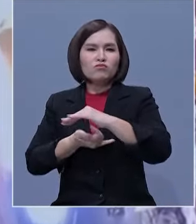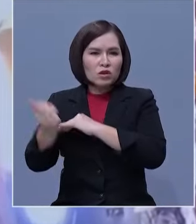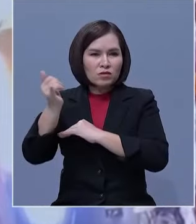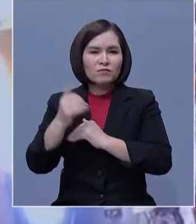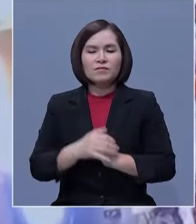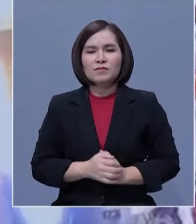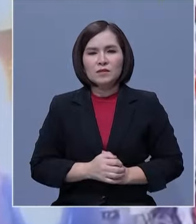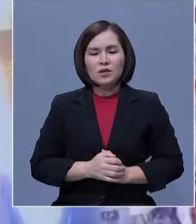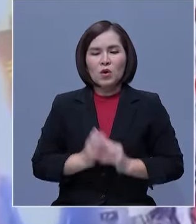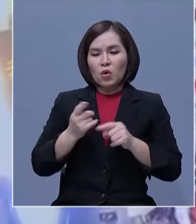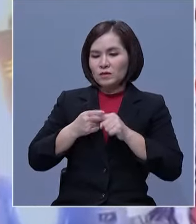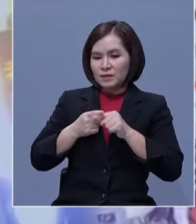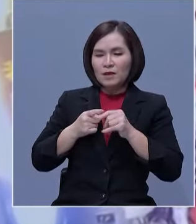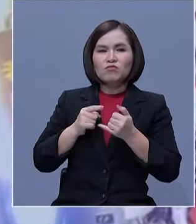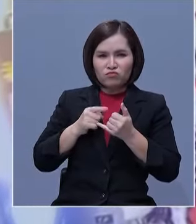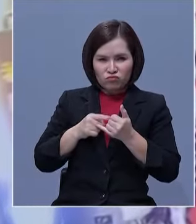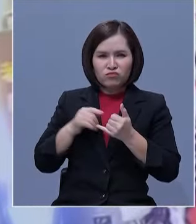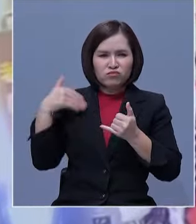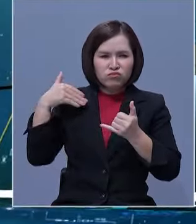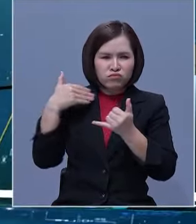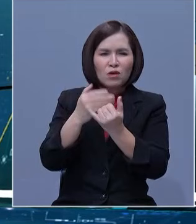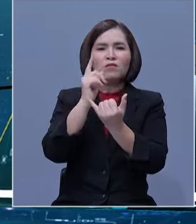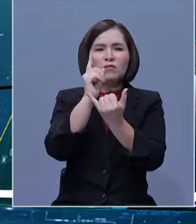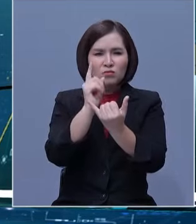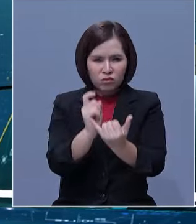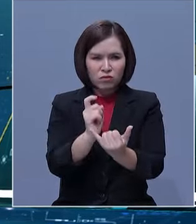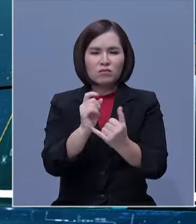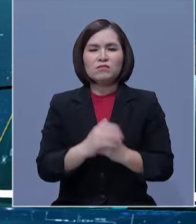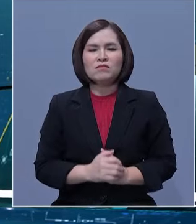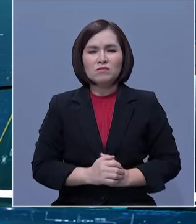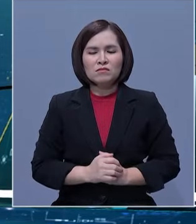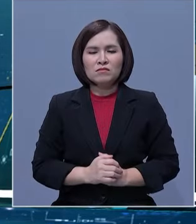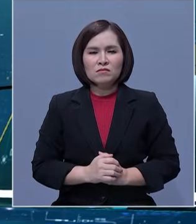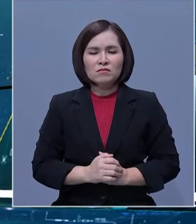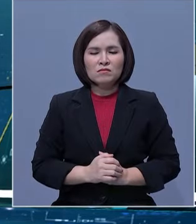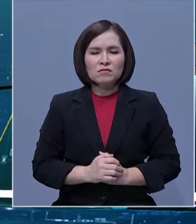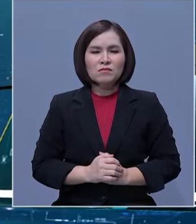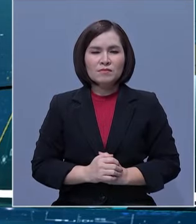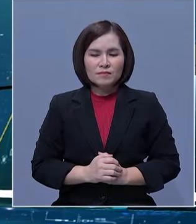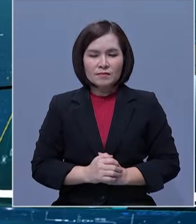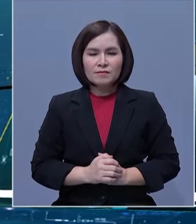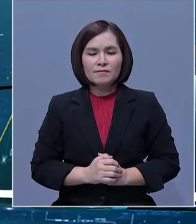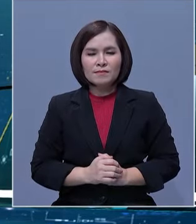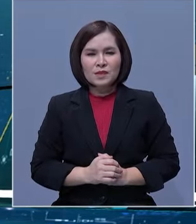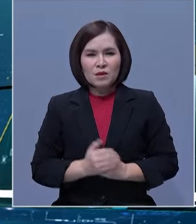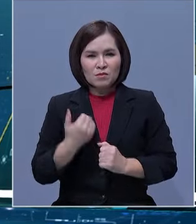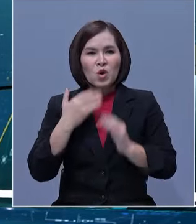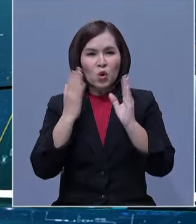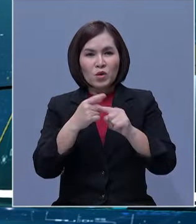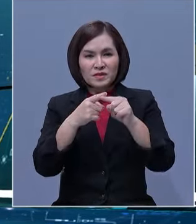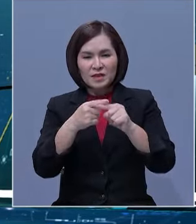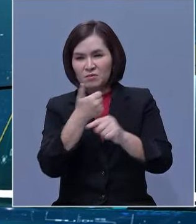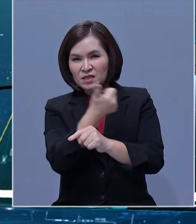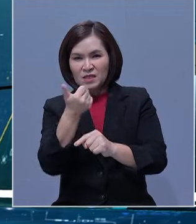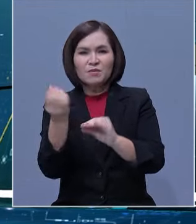ส่วนคุณธนูได้รับบาดเจ็บสาหัสแล้วก็เสียชีวิตในเวลาต่อมานอกจากนี้เหตุการณ์นี้ยังมีคนถูกลูกหลงได้รับบาดเจ็บอีก3คนนะ